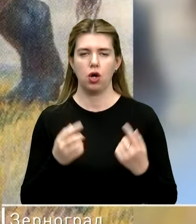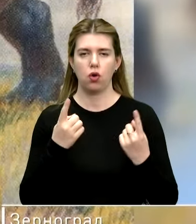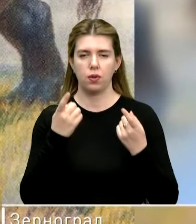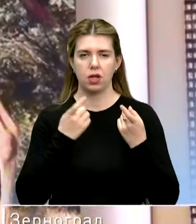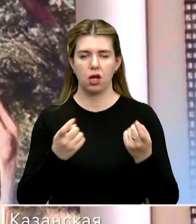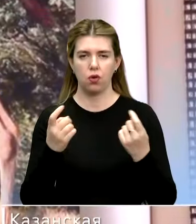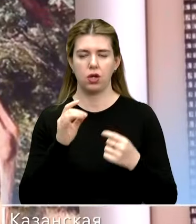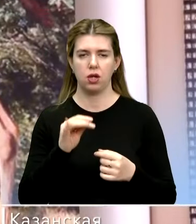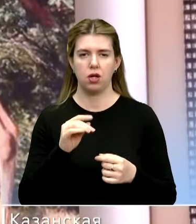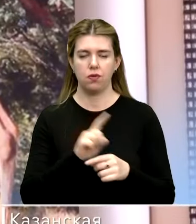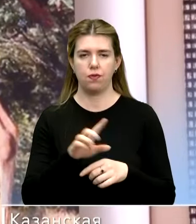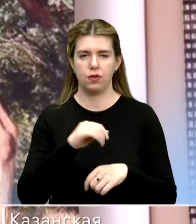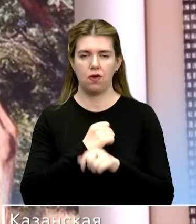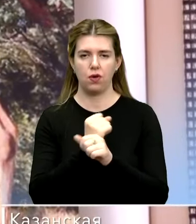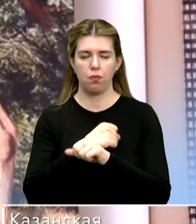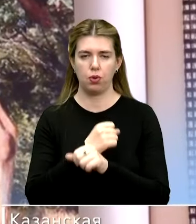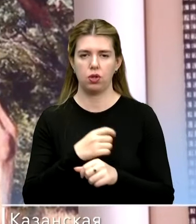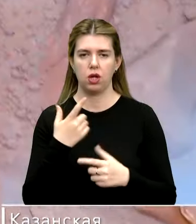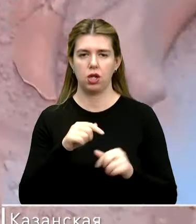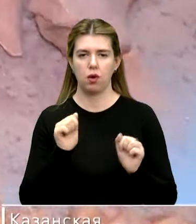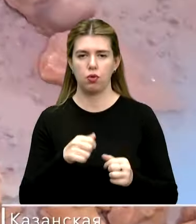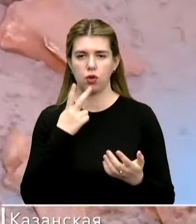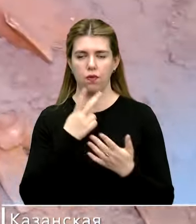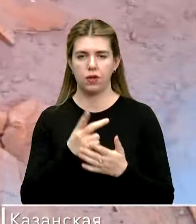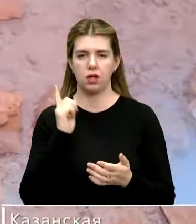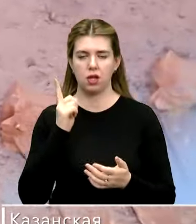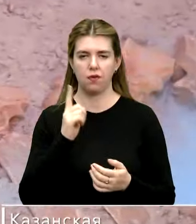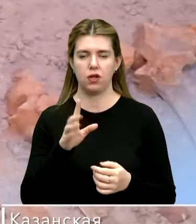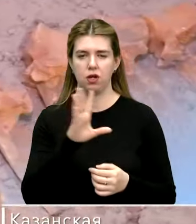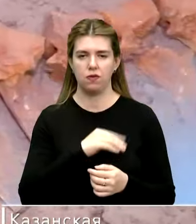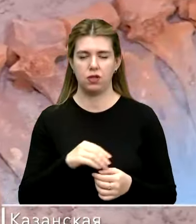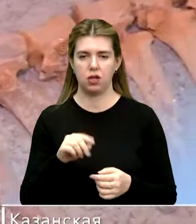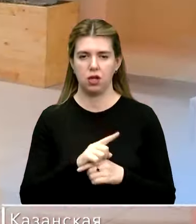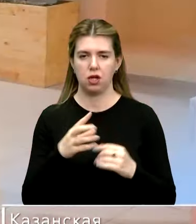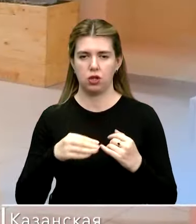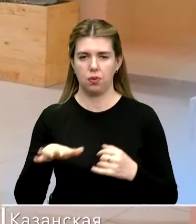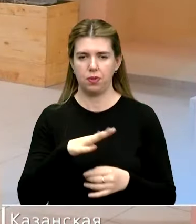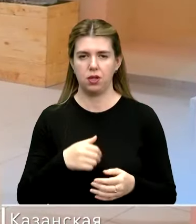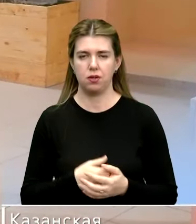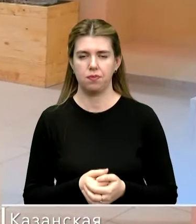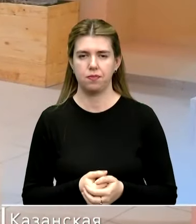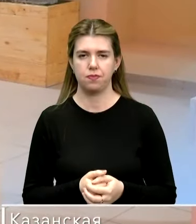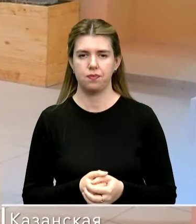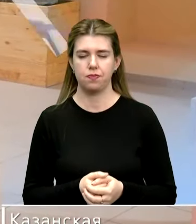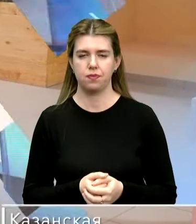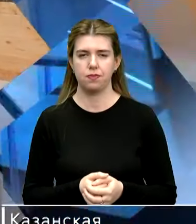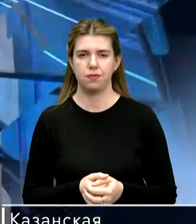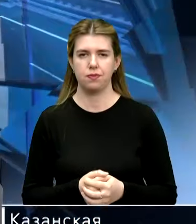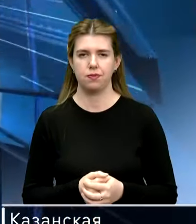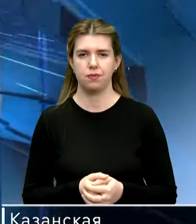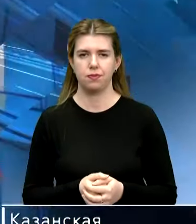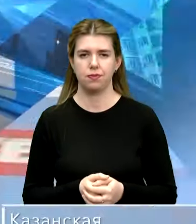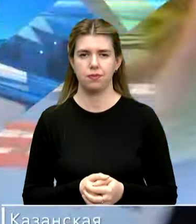Огромный единорог и безгорбый верблюд. Где можно увидеть древних обитателей Донской земли?